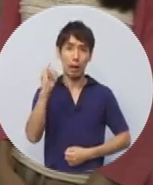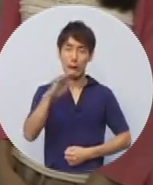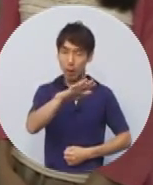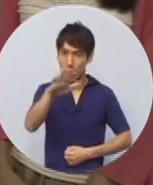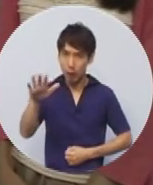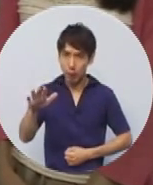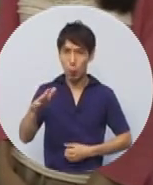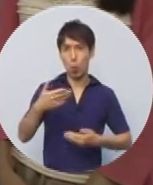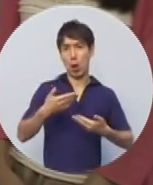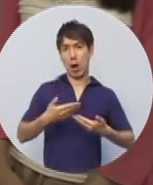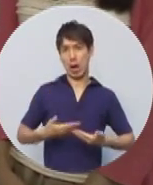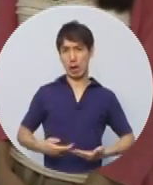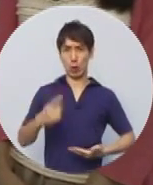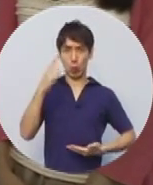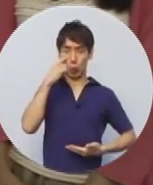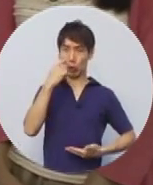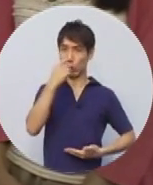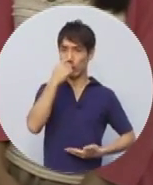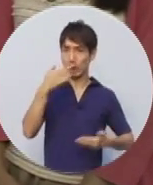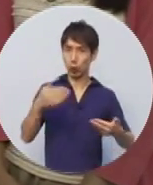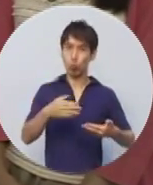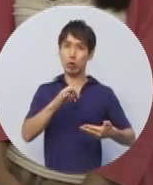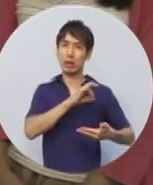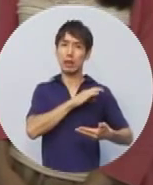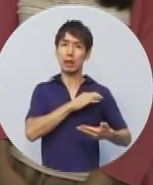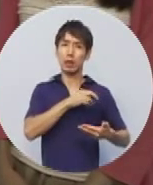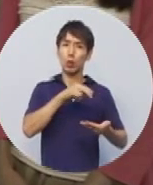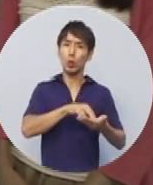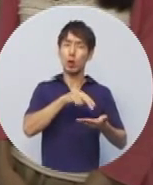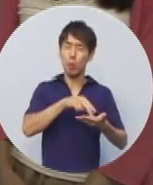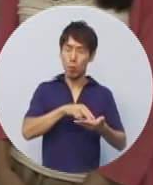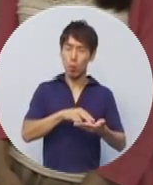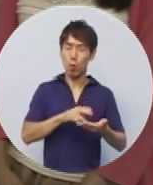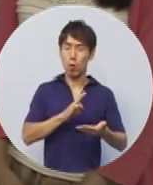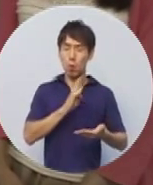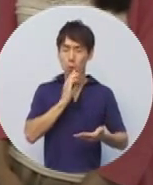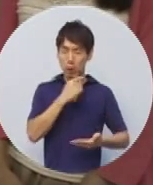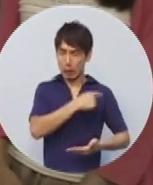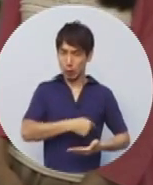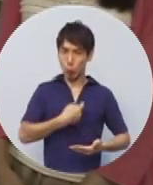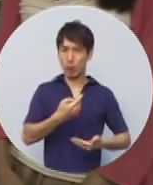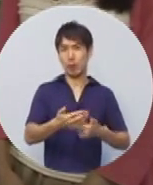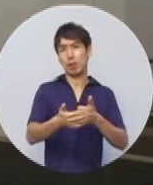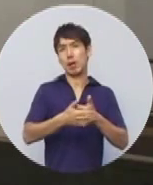く安心だと思いますし、私たち働いている者にとってもすごく力強いです。